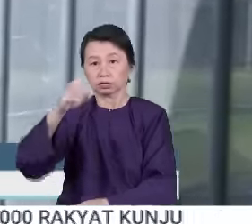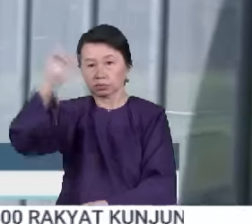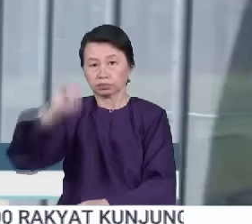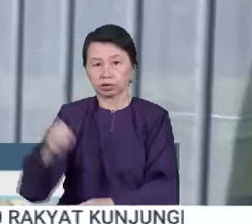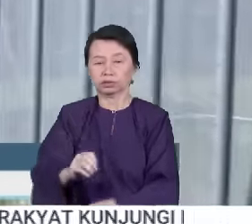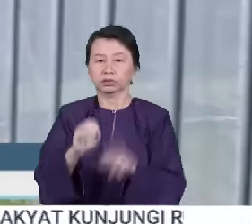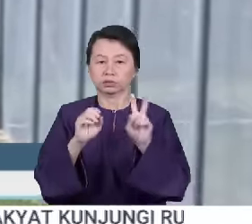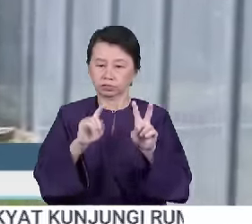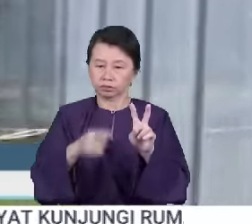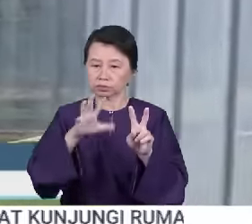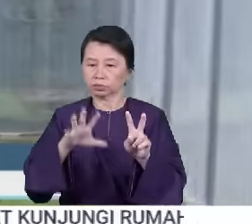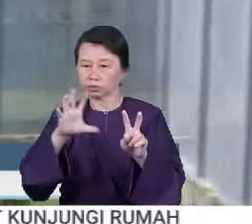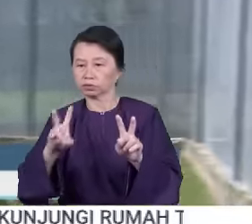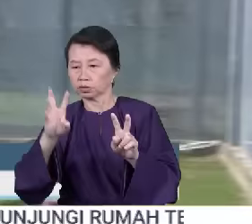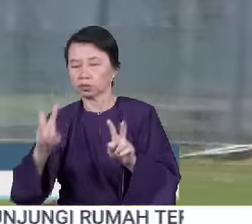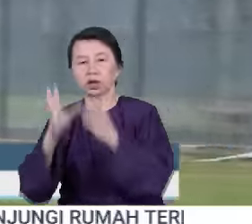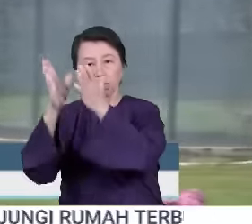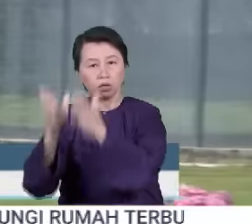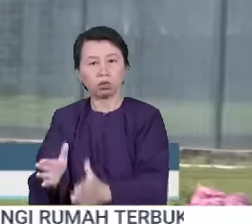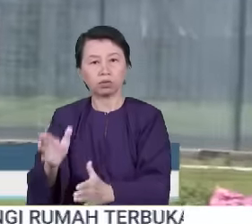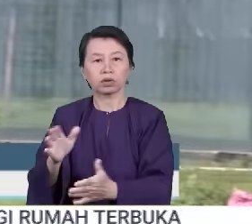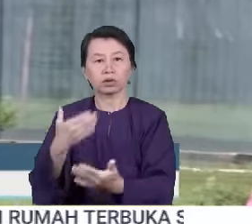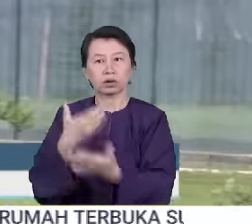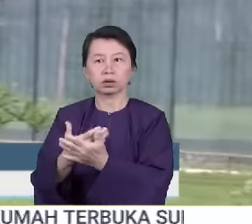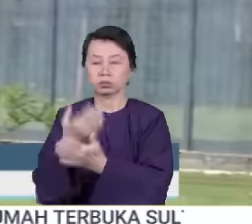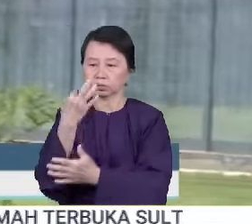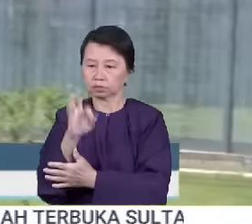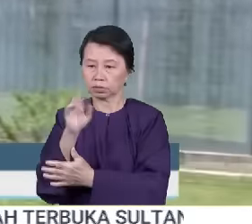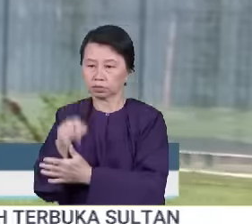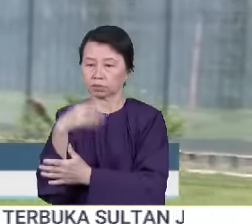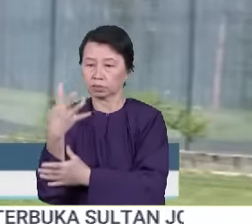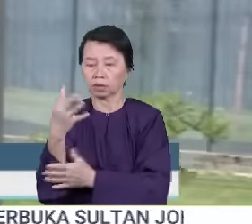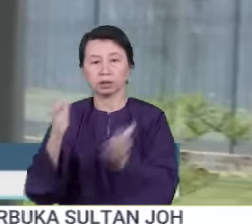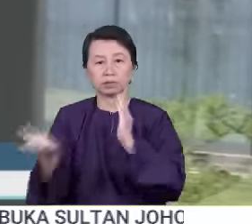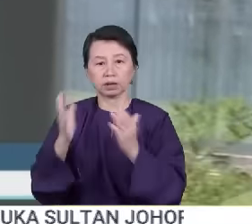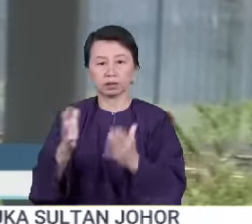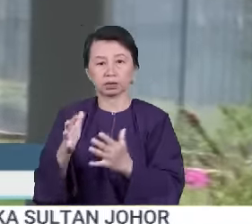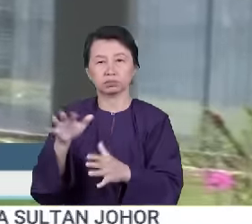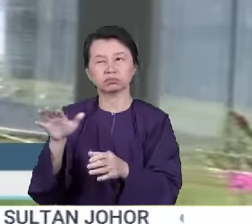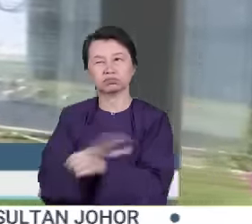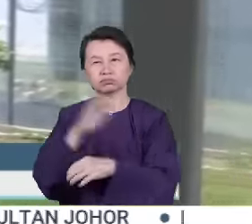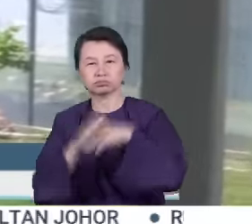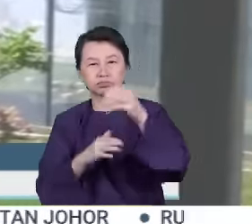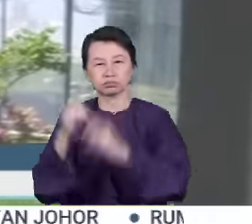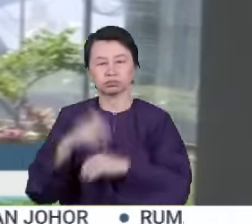iaitu 2,576 penghuni setakat 19 April berbanding kapasiti selesa